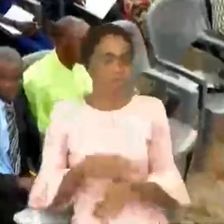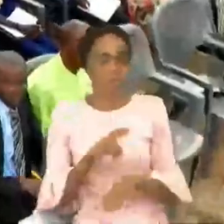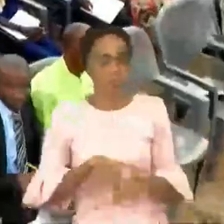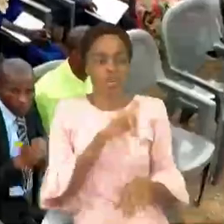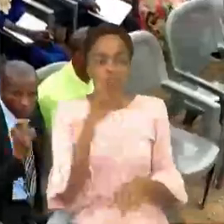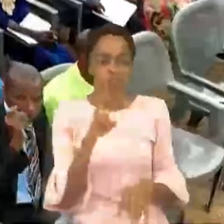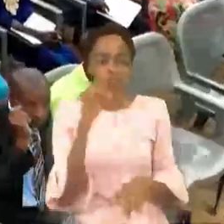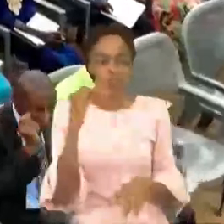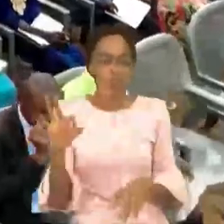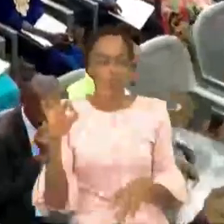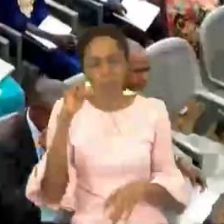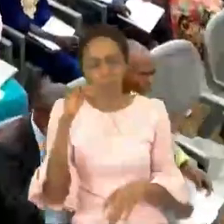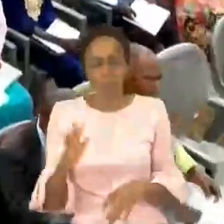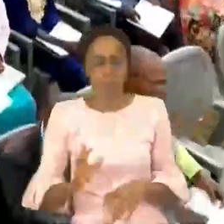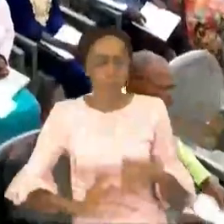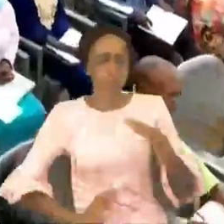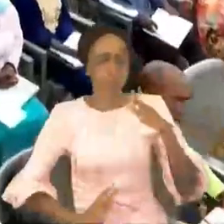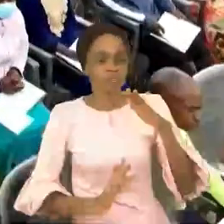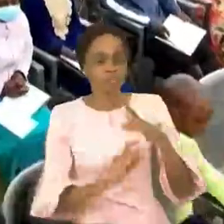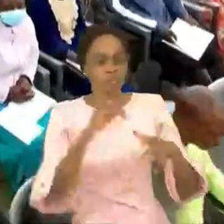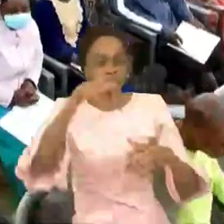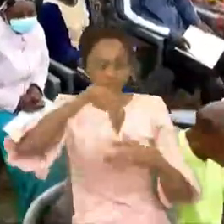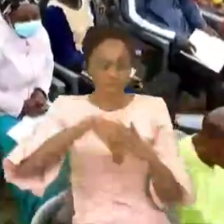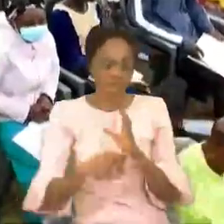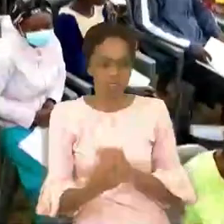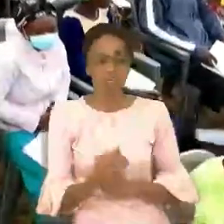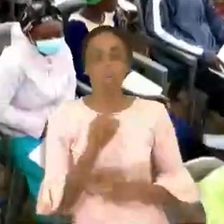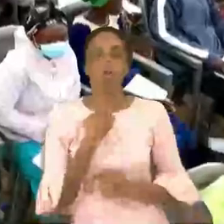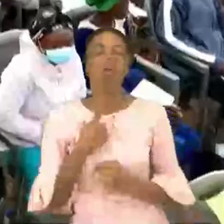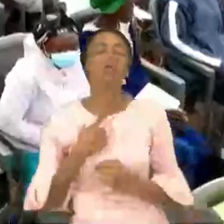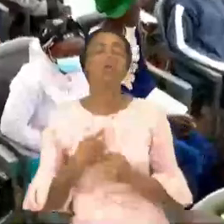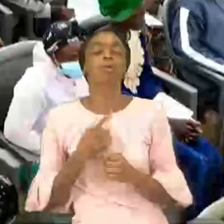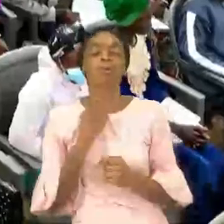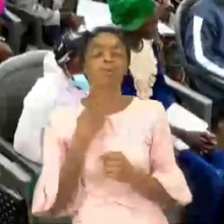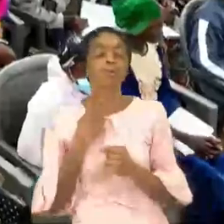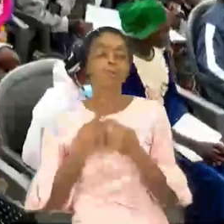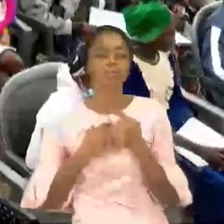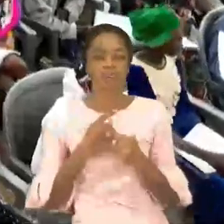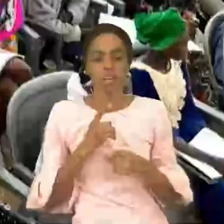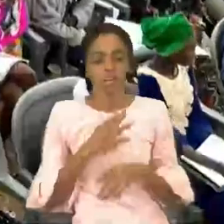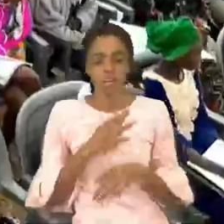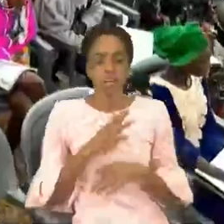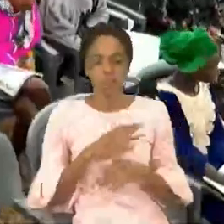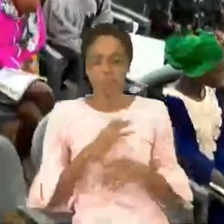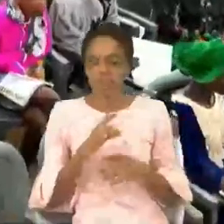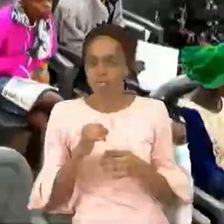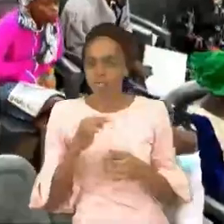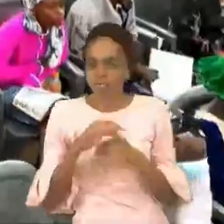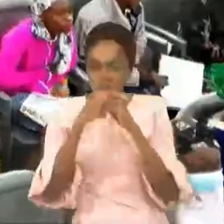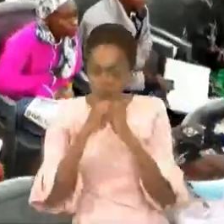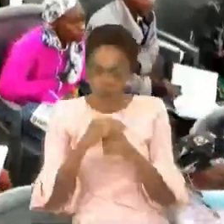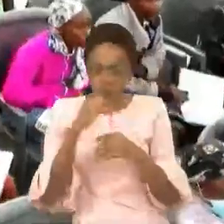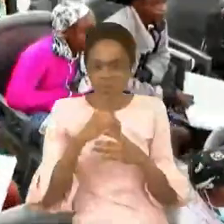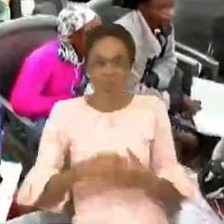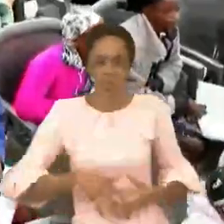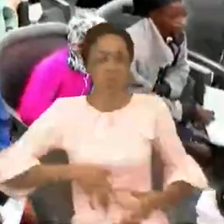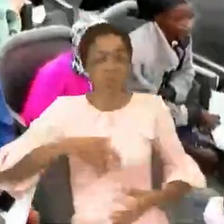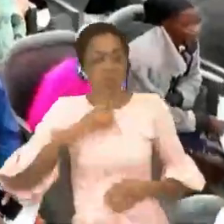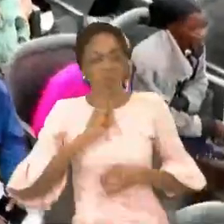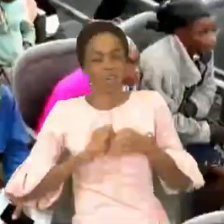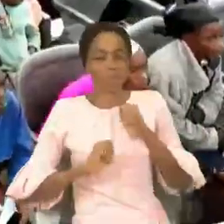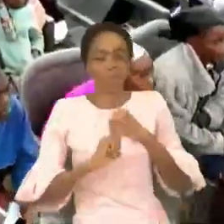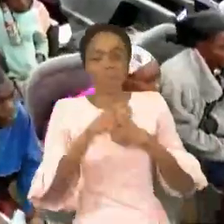sont enflammés dans leurs désirs les uns pour les autres. Ils adorent les sentiments du corps, l'émotion du corps,